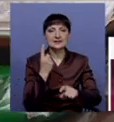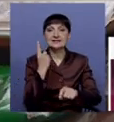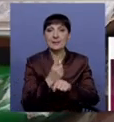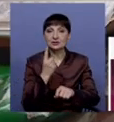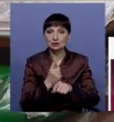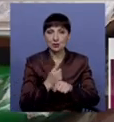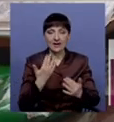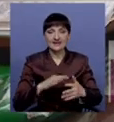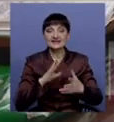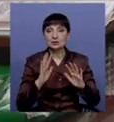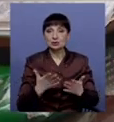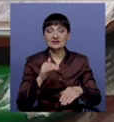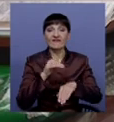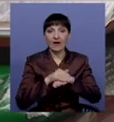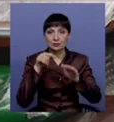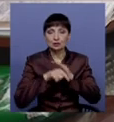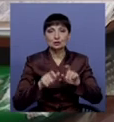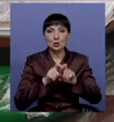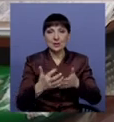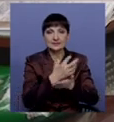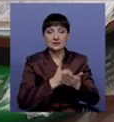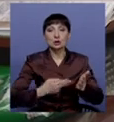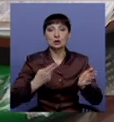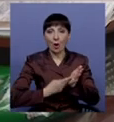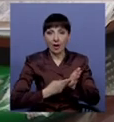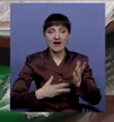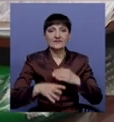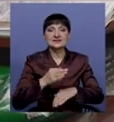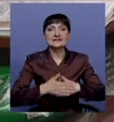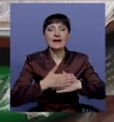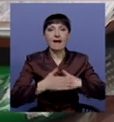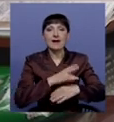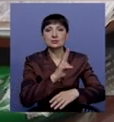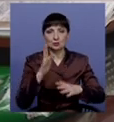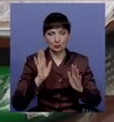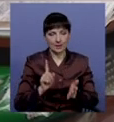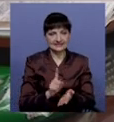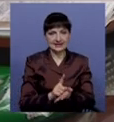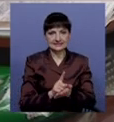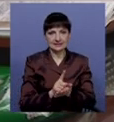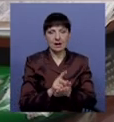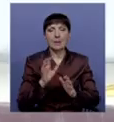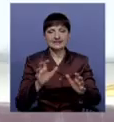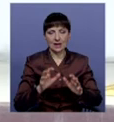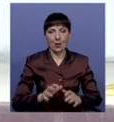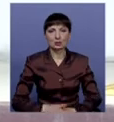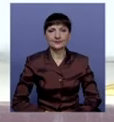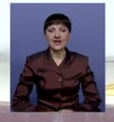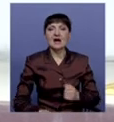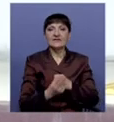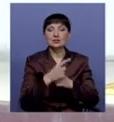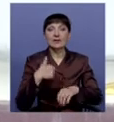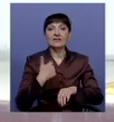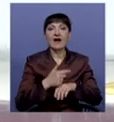И если в этом случае факт внутришкольных поборов будет доказан, все ответственные за это лица понесут наказание по закону. Выяснилось, что